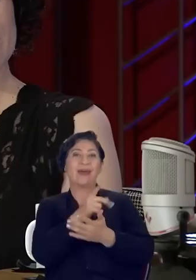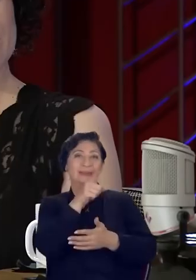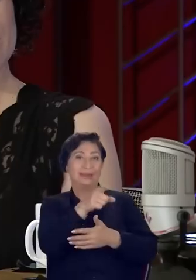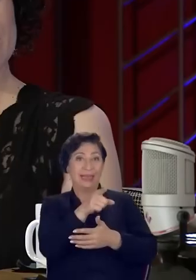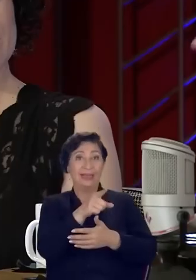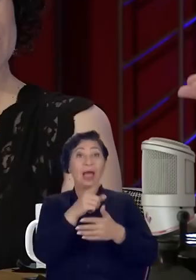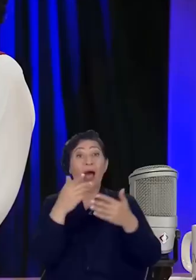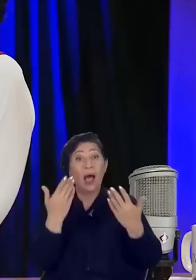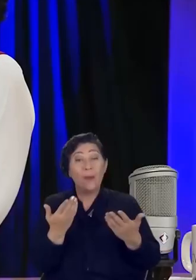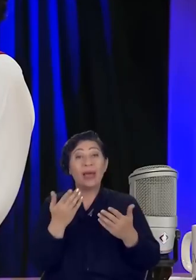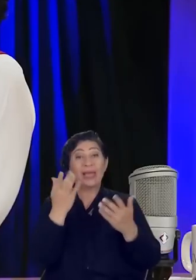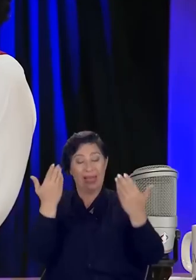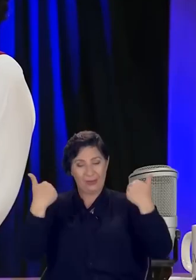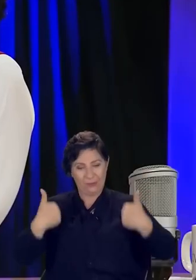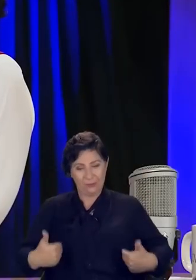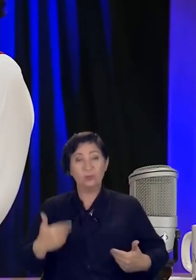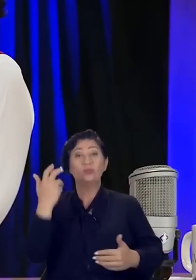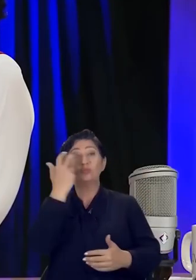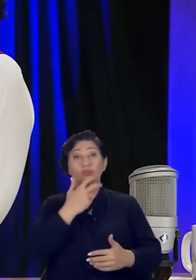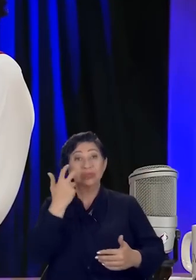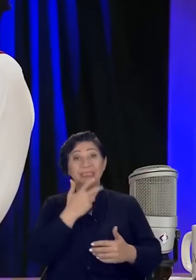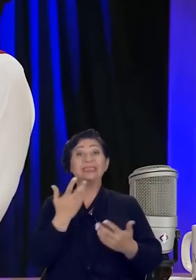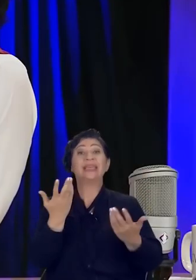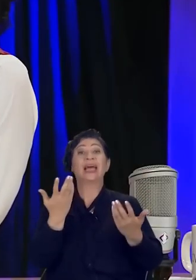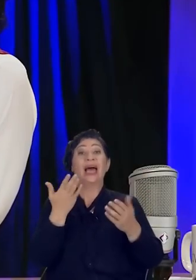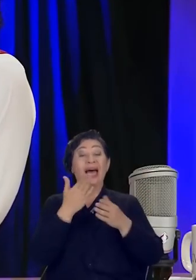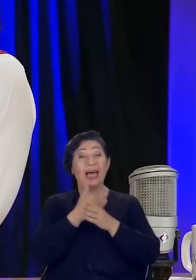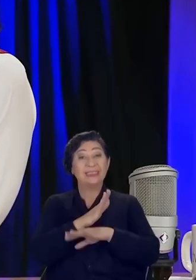bir iş. Ama gerek fiziğin, gerek müziğinle aslında